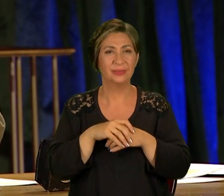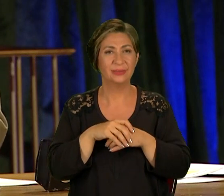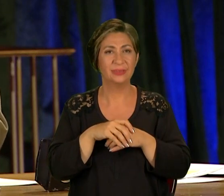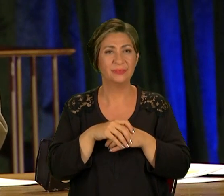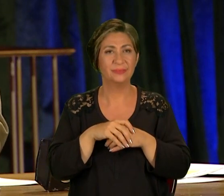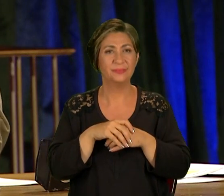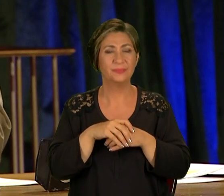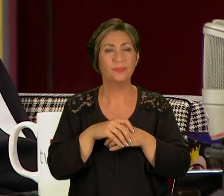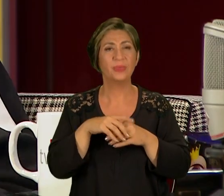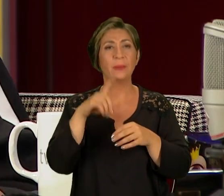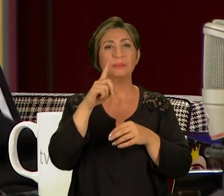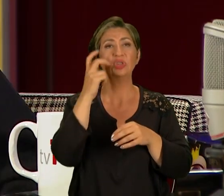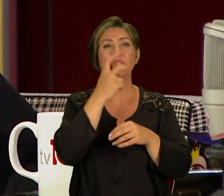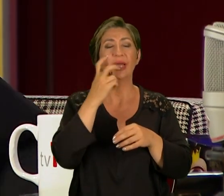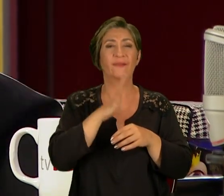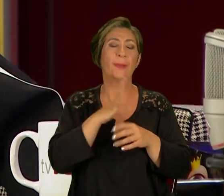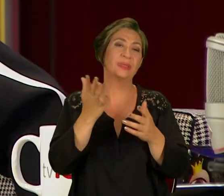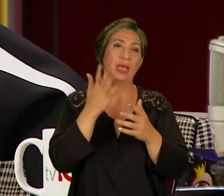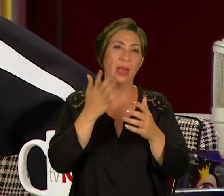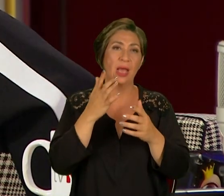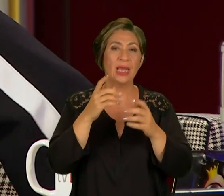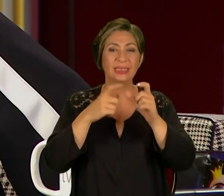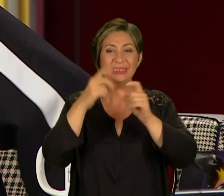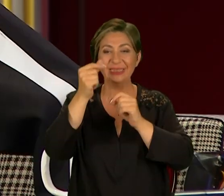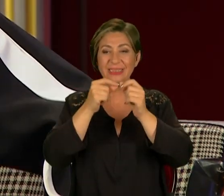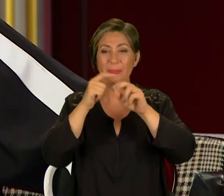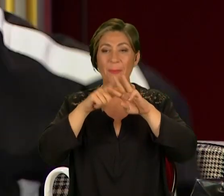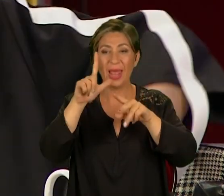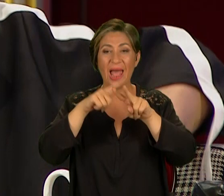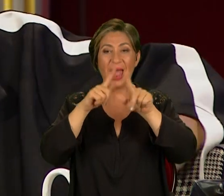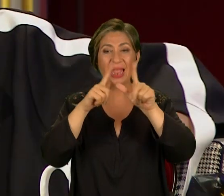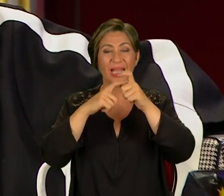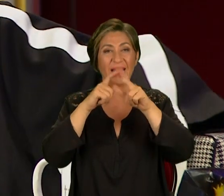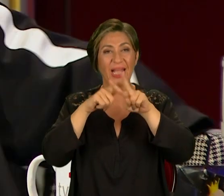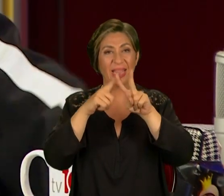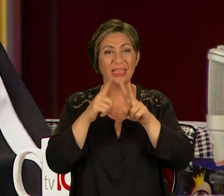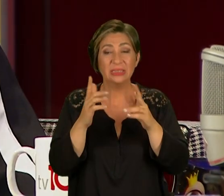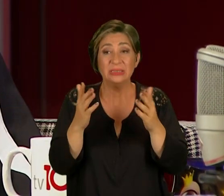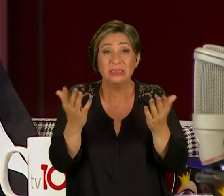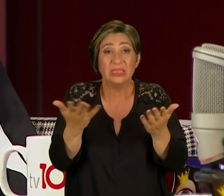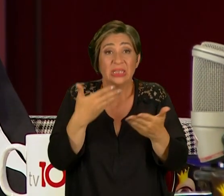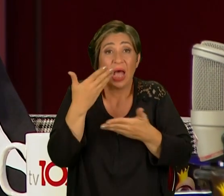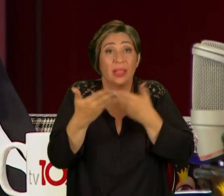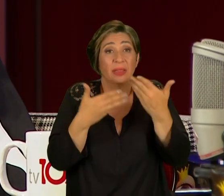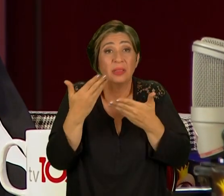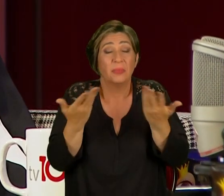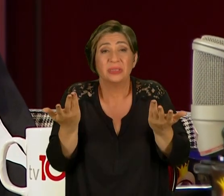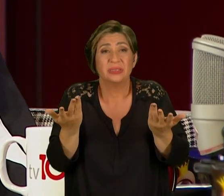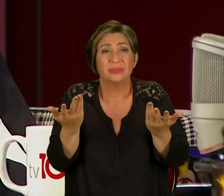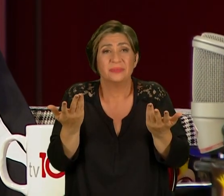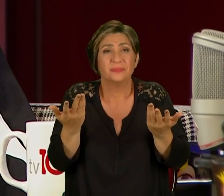Şimdi bir şarkı var mesela albümde Sibel Algan'ın sözlerini yazdığı. nasıl anlatılabilir yani?